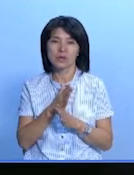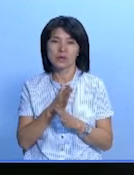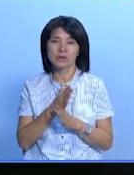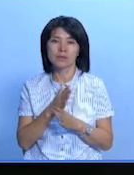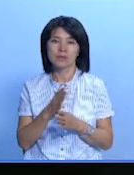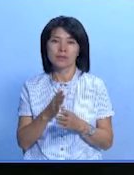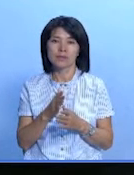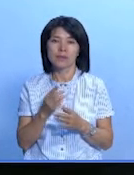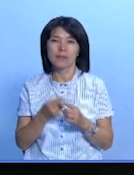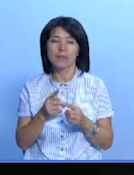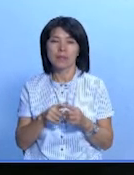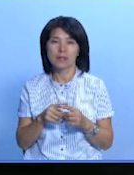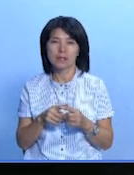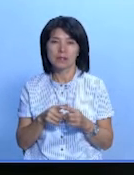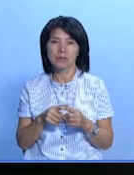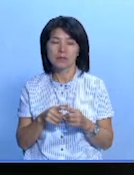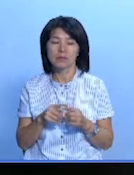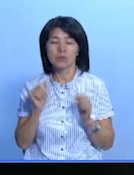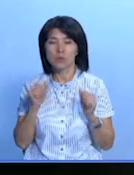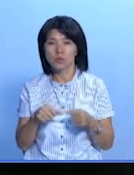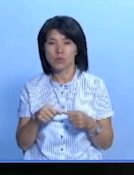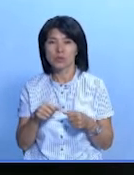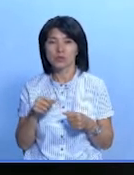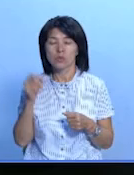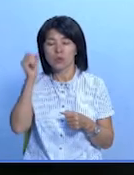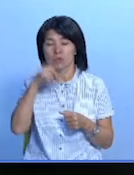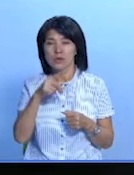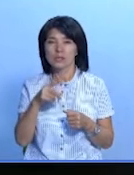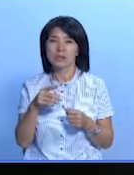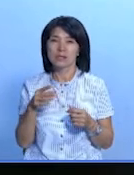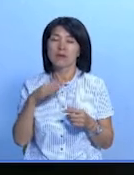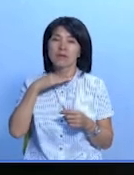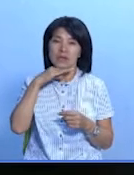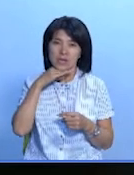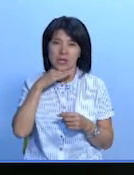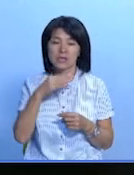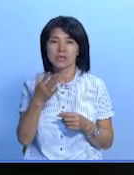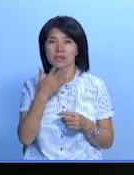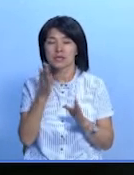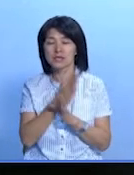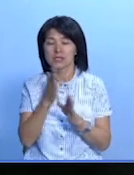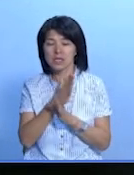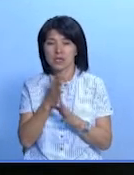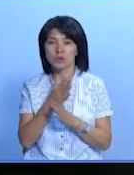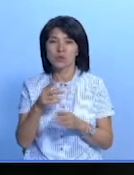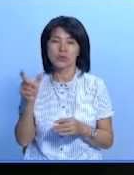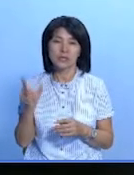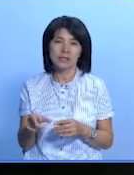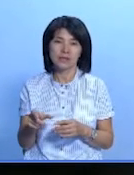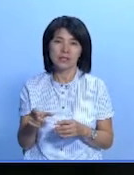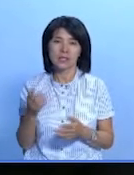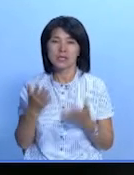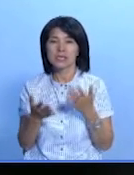выдыхаемого воздуха пациентам и может определить, достаточно ли кислорода подается человеку.